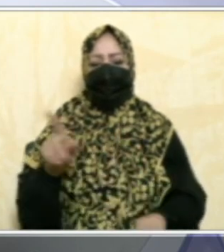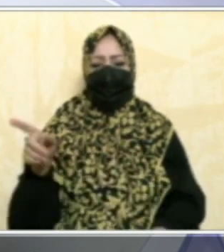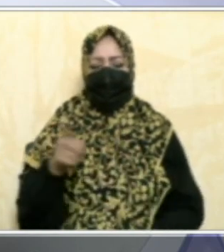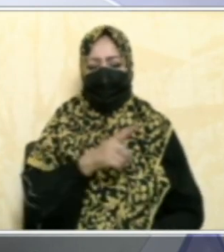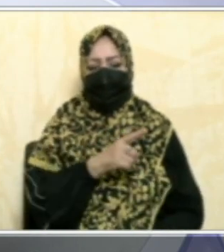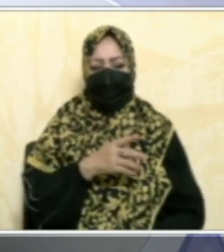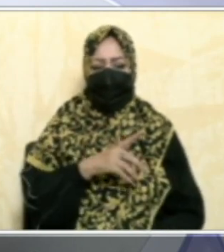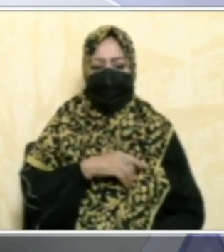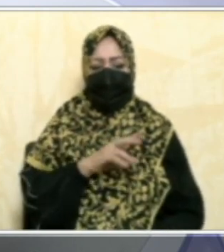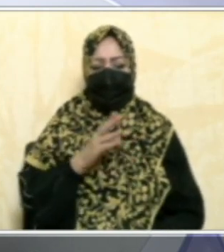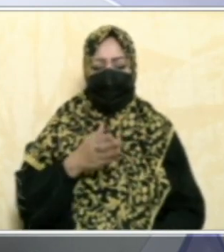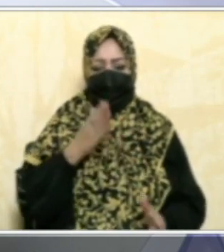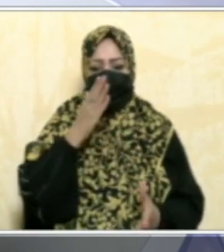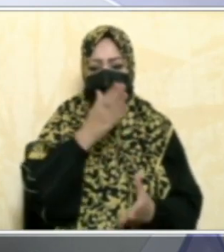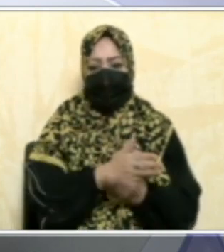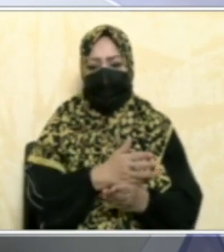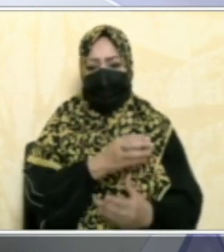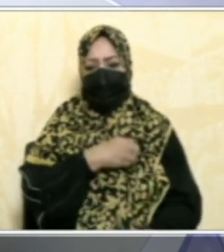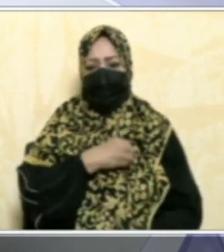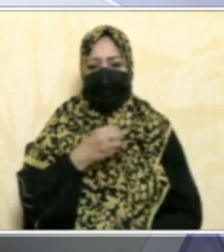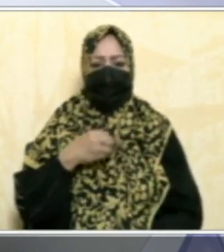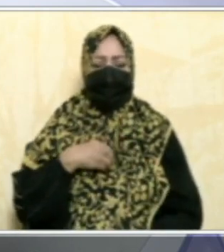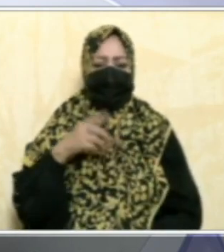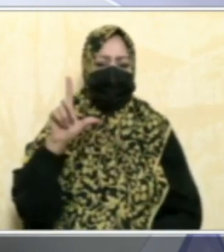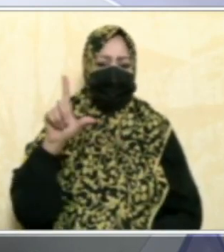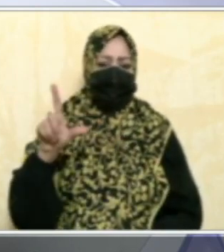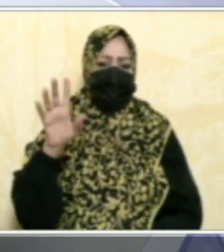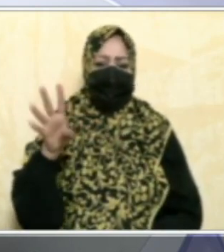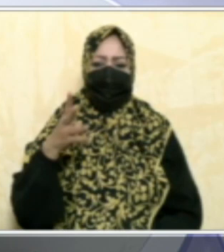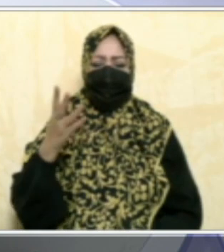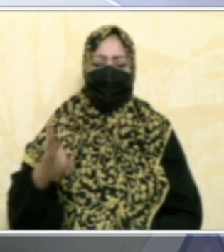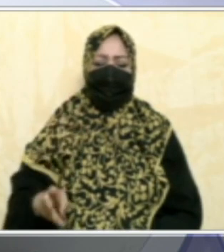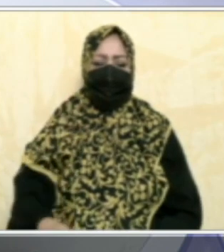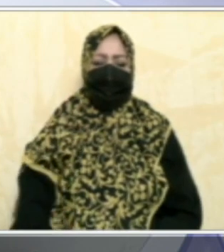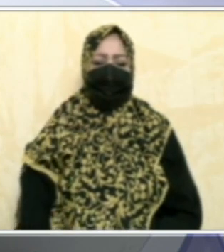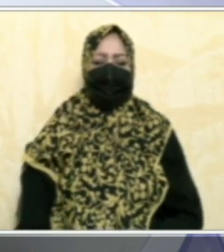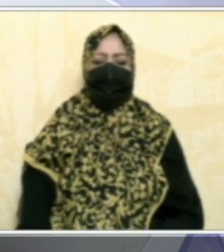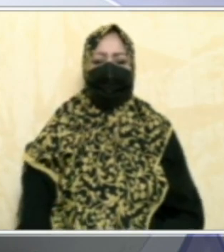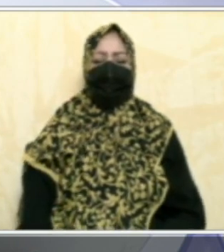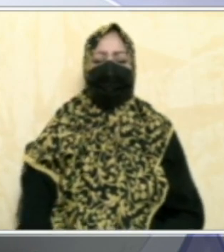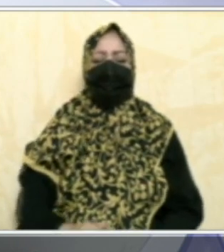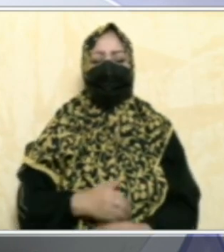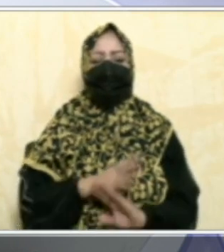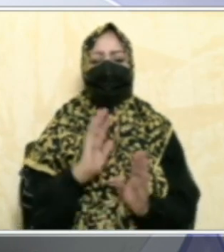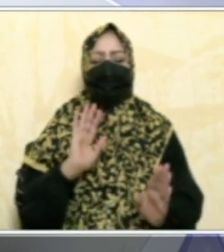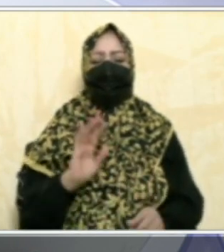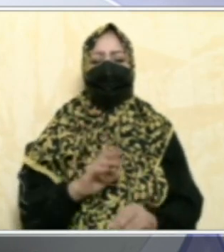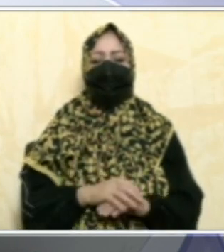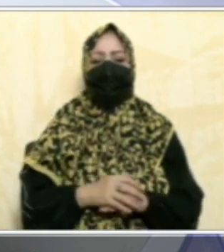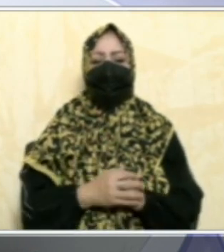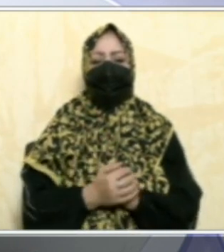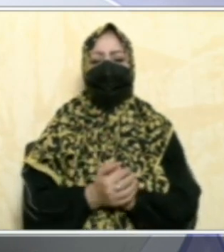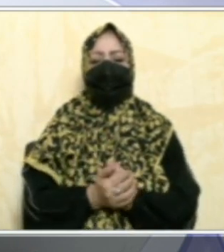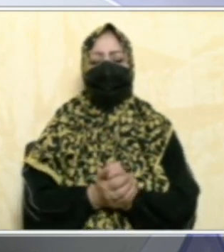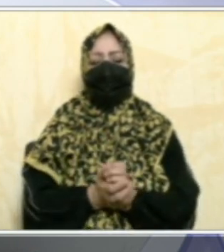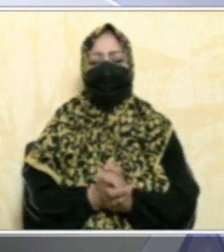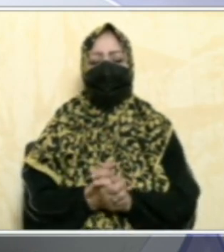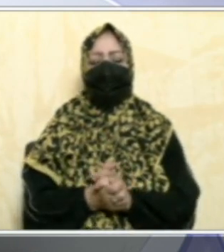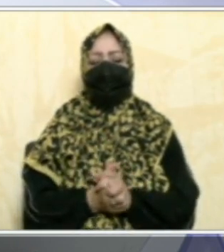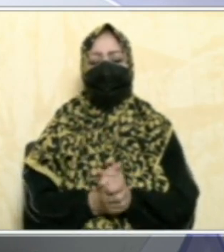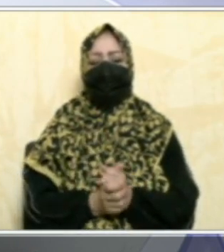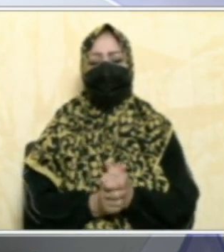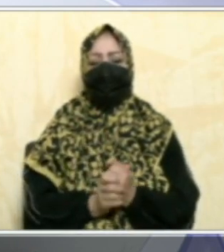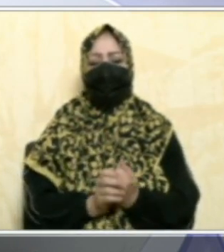ولا لا؟ وتقصدي في النهار بتمشي لها؟ ايه ان شاء الله. واضح. تسمعي الاجابه ان شاء